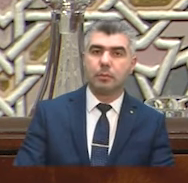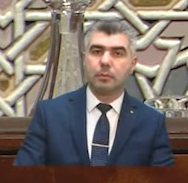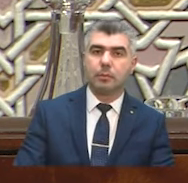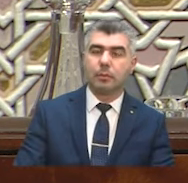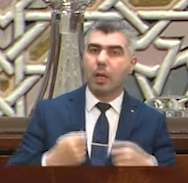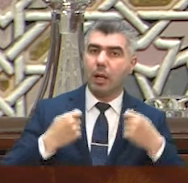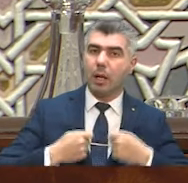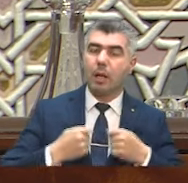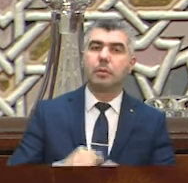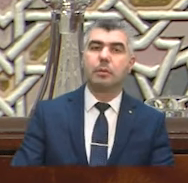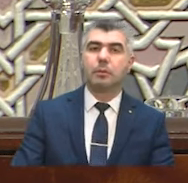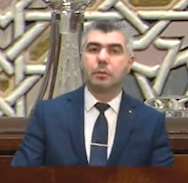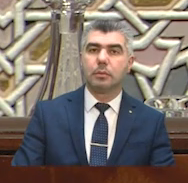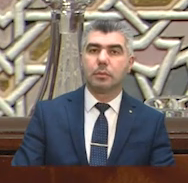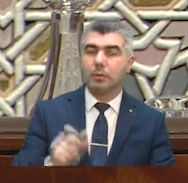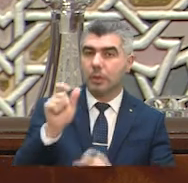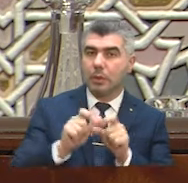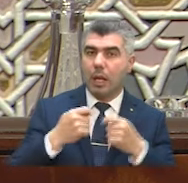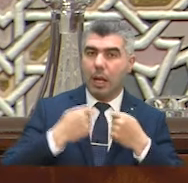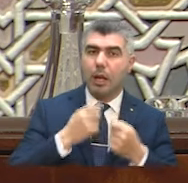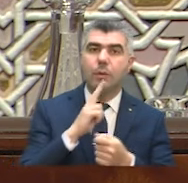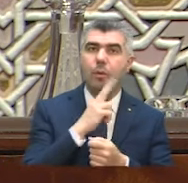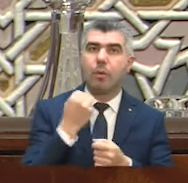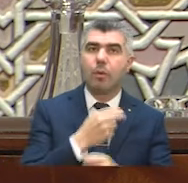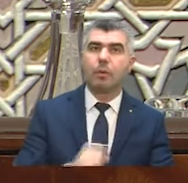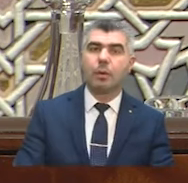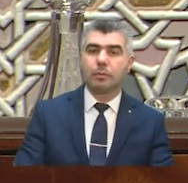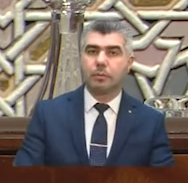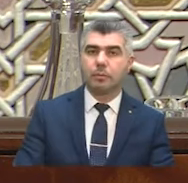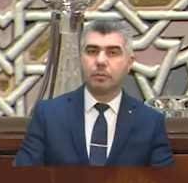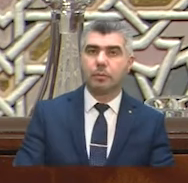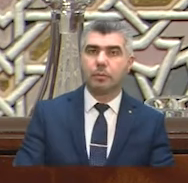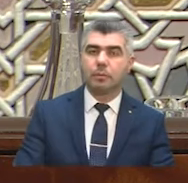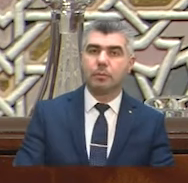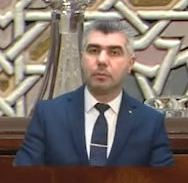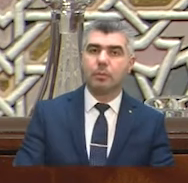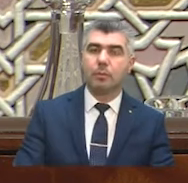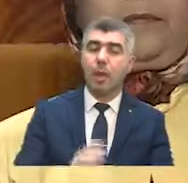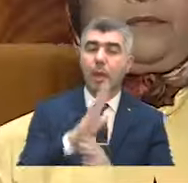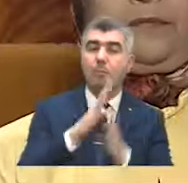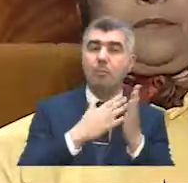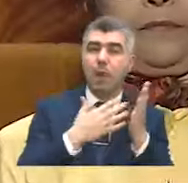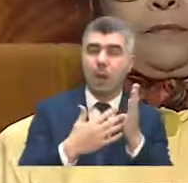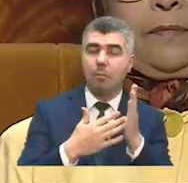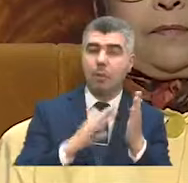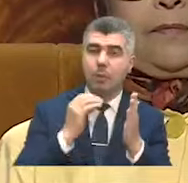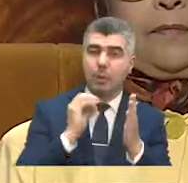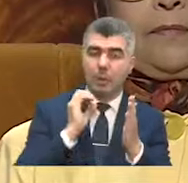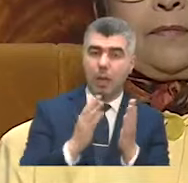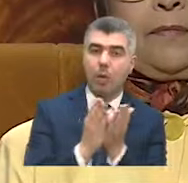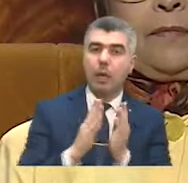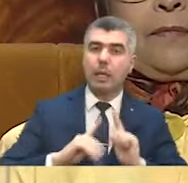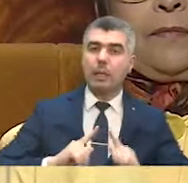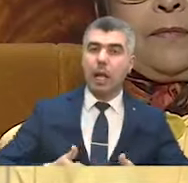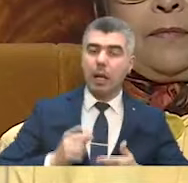السيد الرئيس السيد رئيس الحكومه المحترم في برنامجكم تعهدت بتعبئه منظومه التعليم